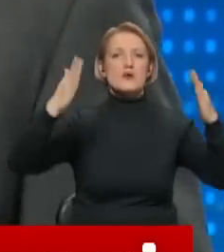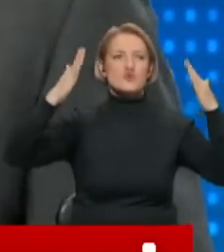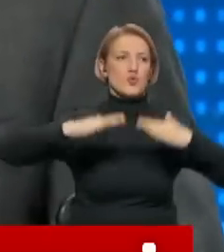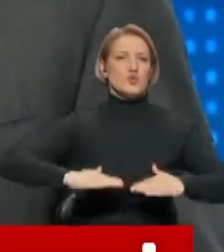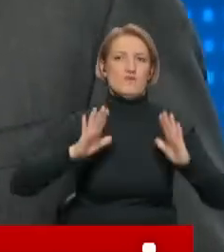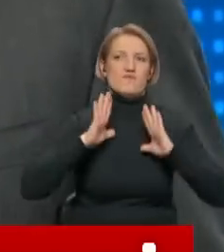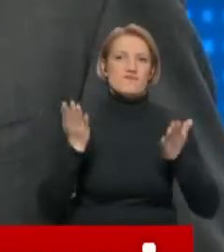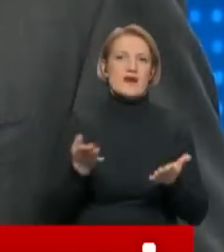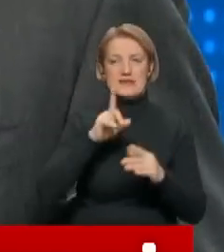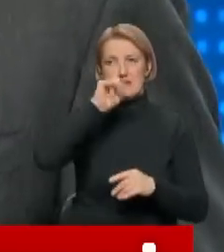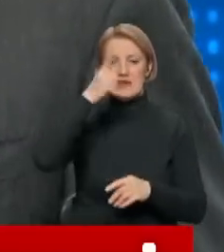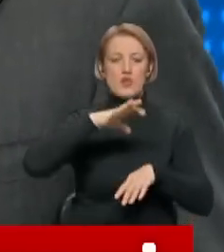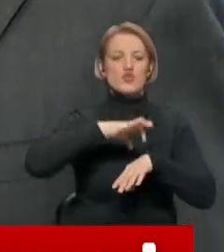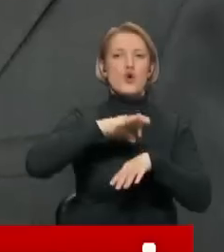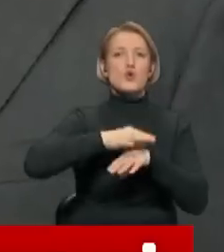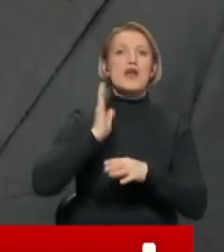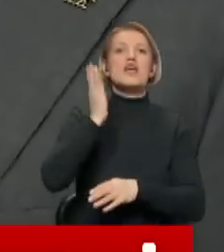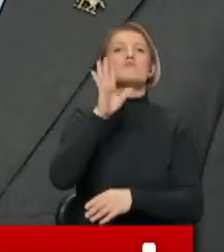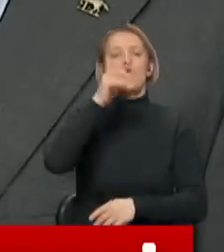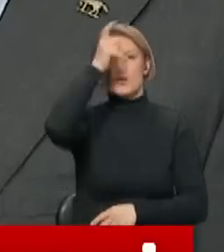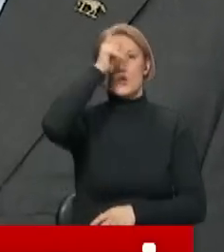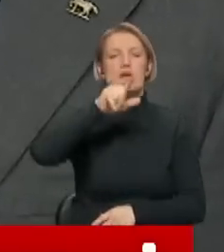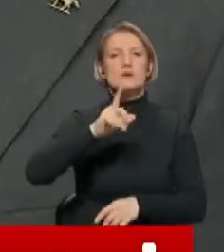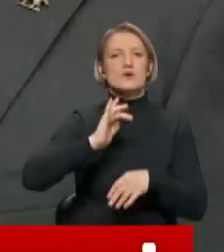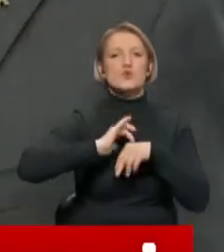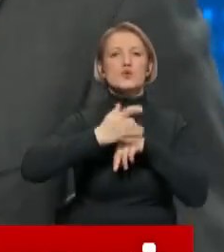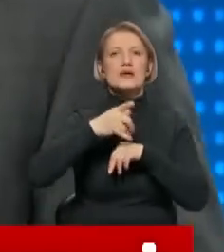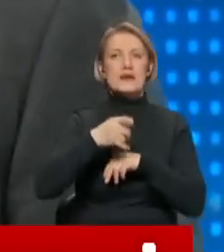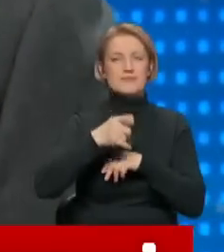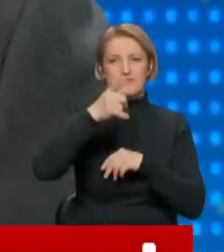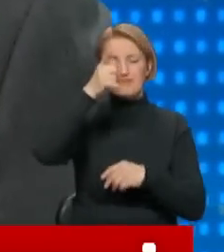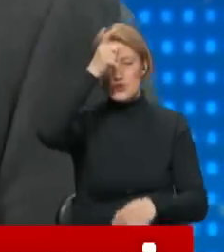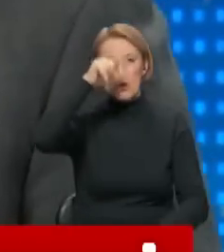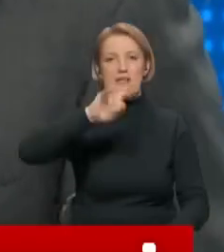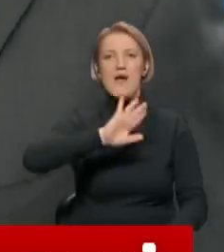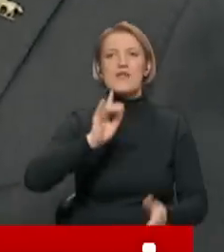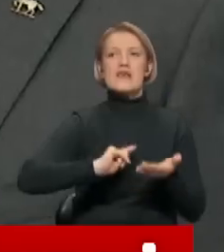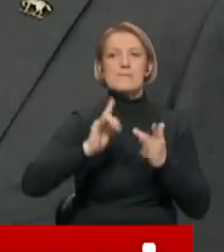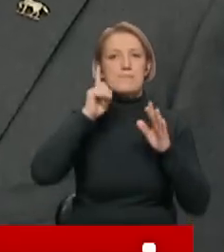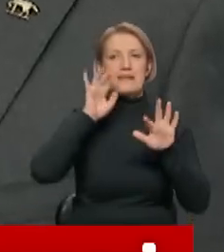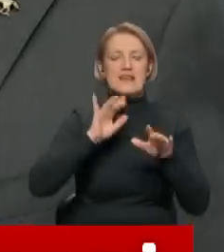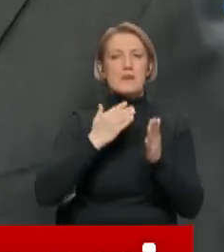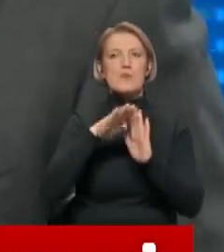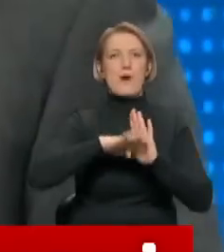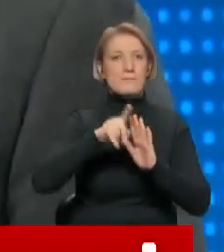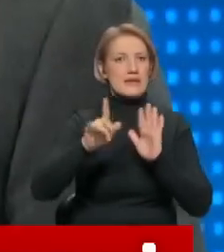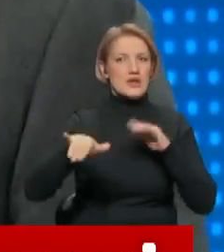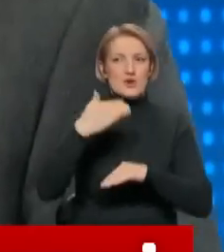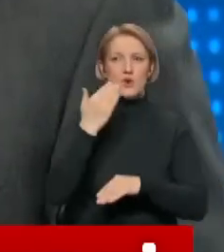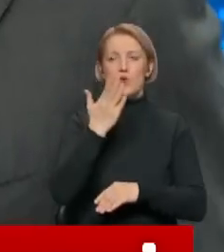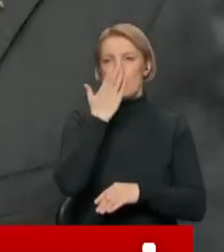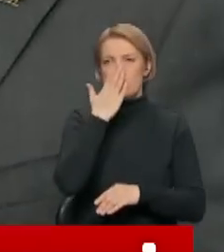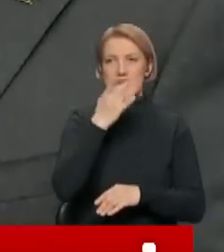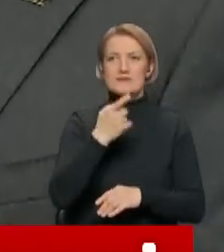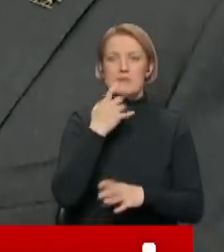var sadece doktorlarımız gitmiyor bu ülkeden bu ülkeden yazılımcılarınız gidiyor önümüz yıllar gidecek